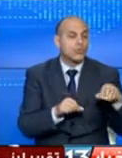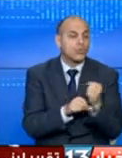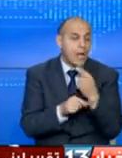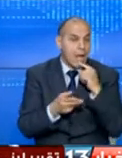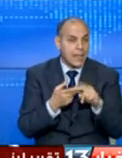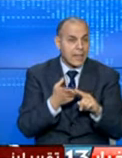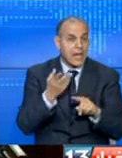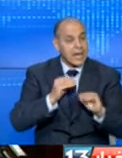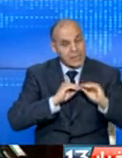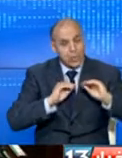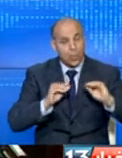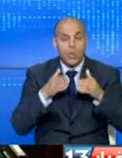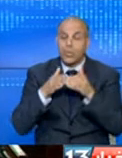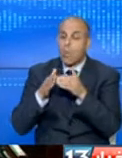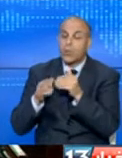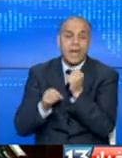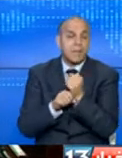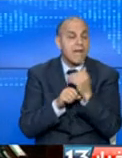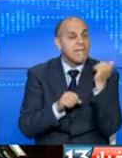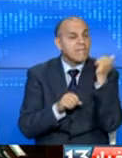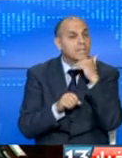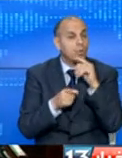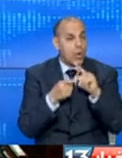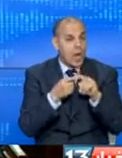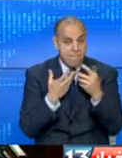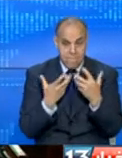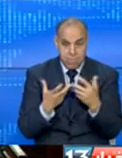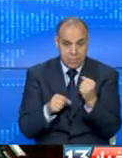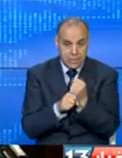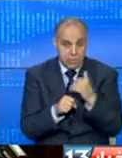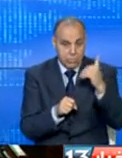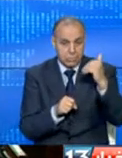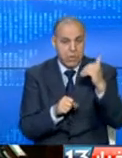علاوة على التكوين حسب الطلب وسرعة التفاعل مع الحاجيات الأنية للمؤسسات.